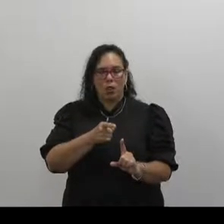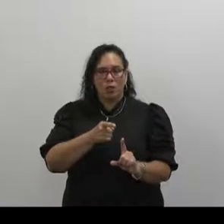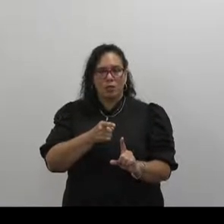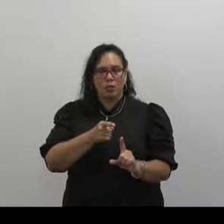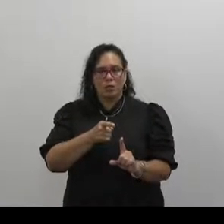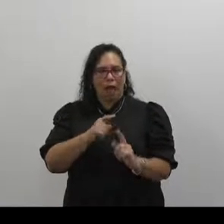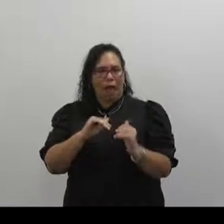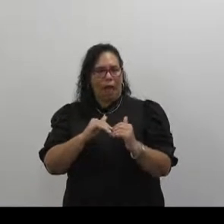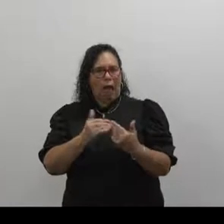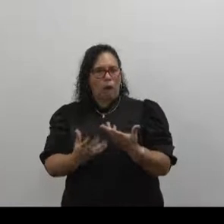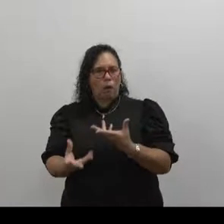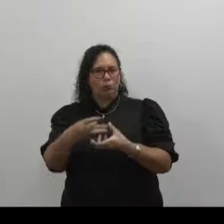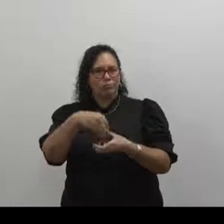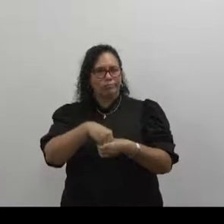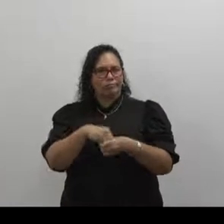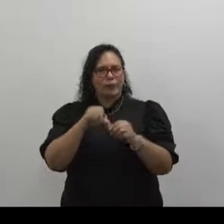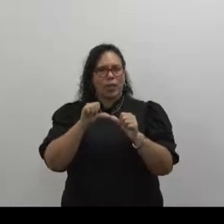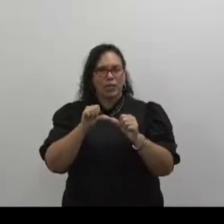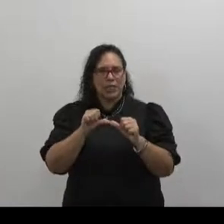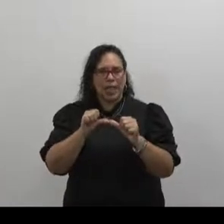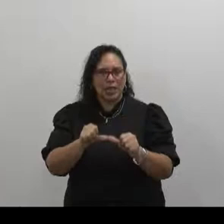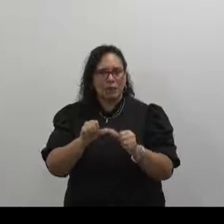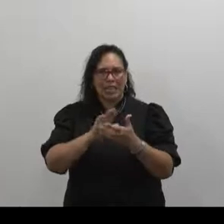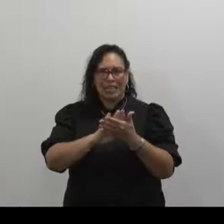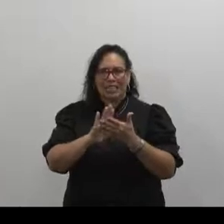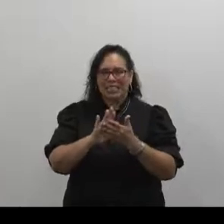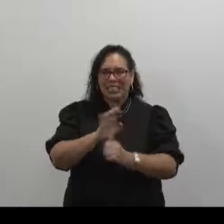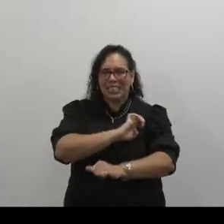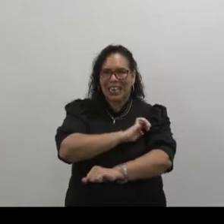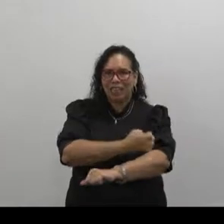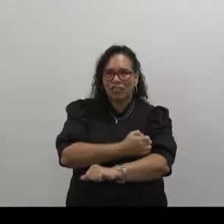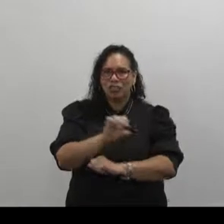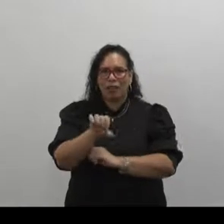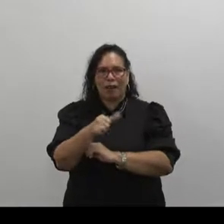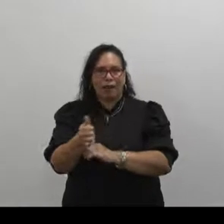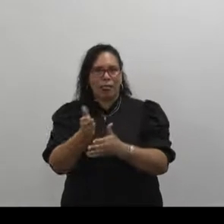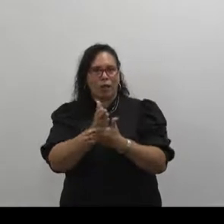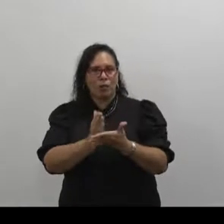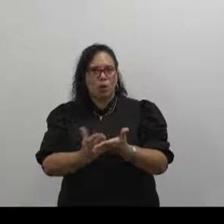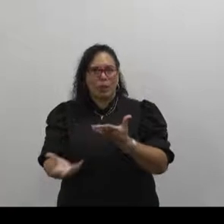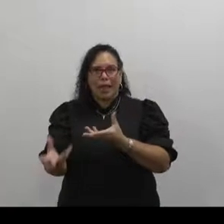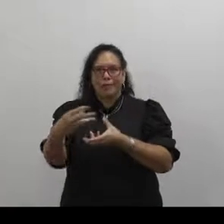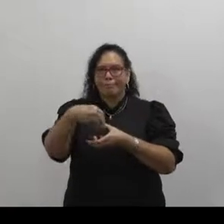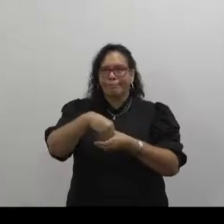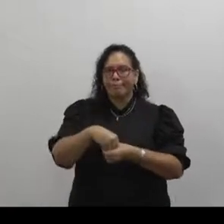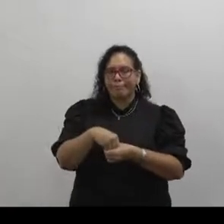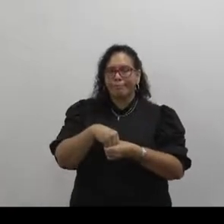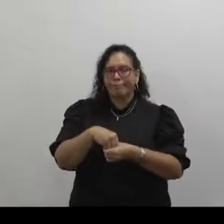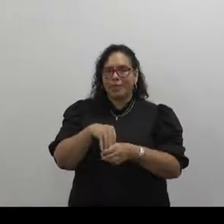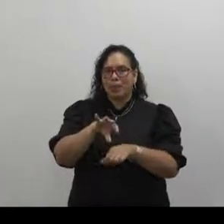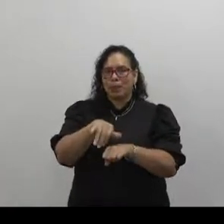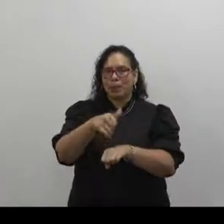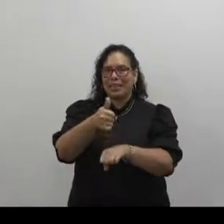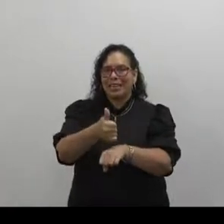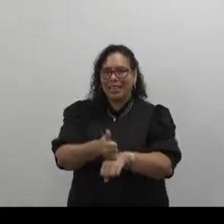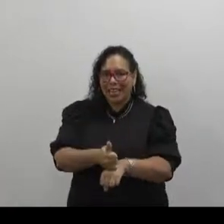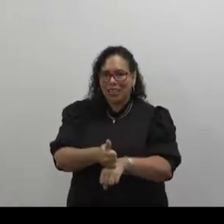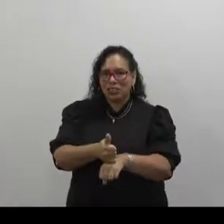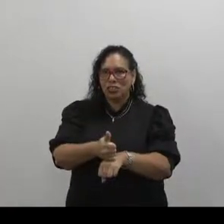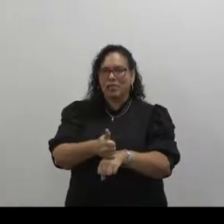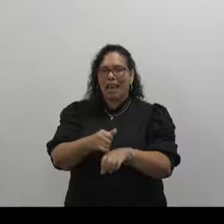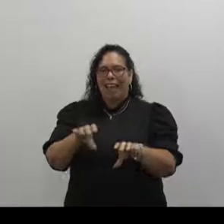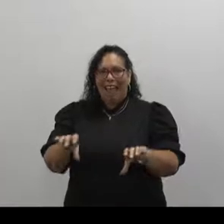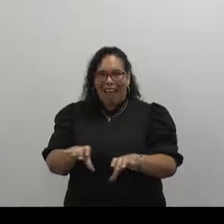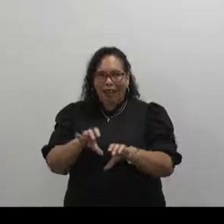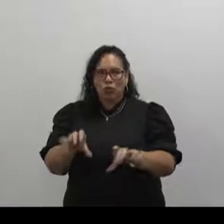cô ca dương thơ mấy là dân đã bị phép lên dân đã nơi đó là phép nâng thông tệ